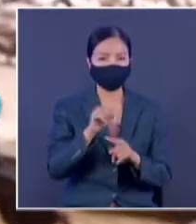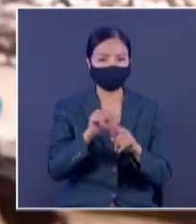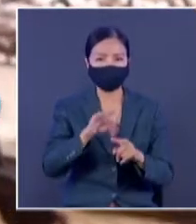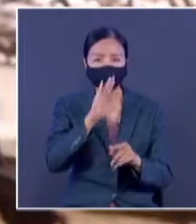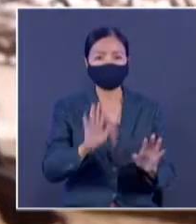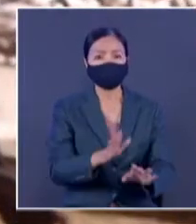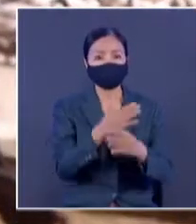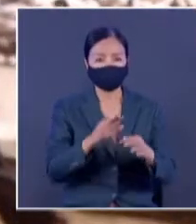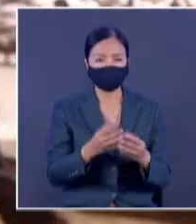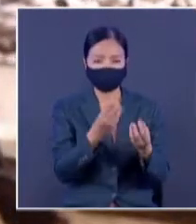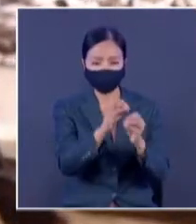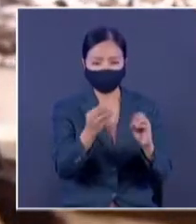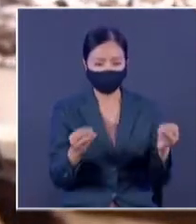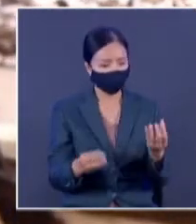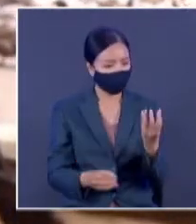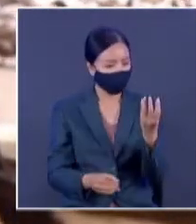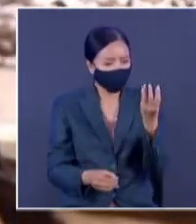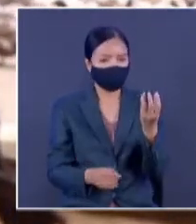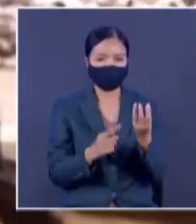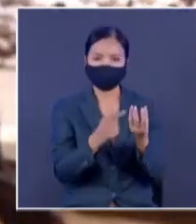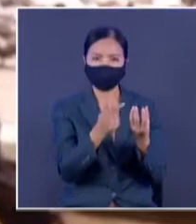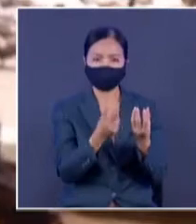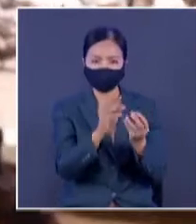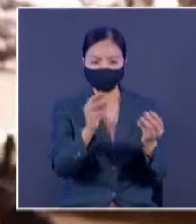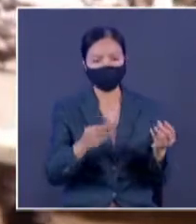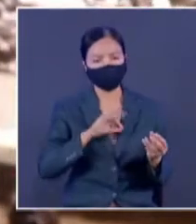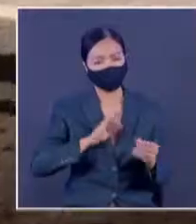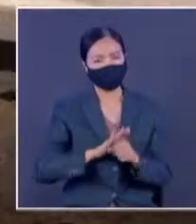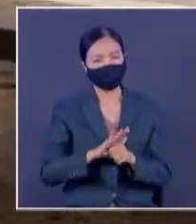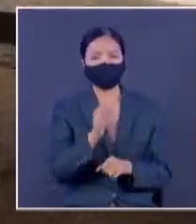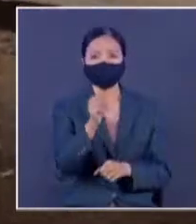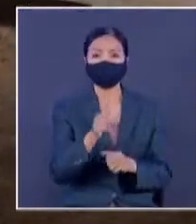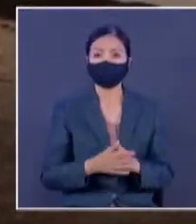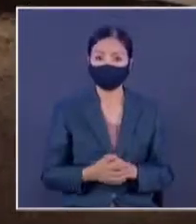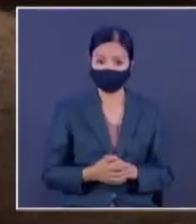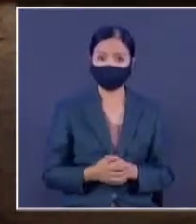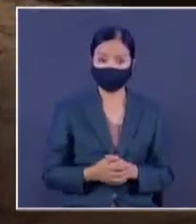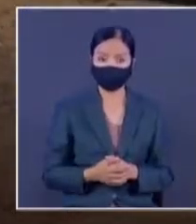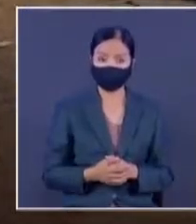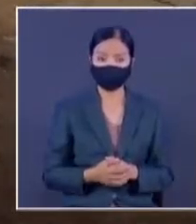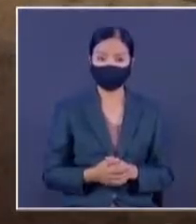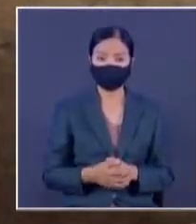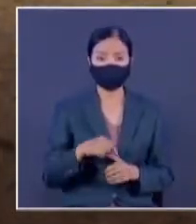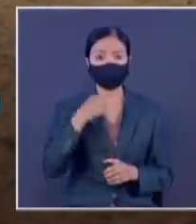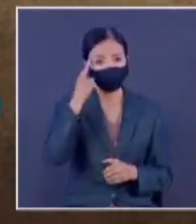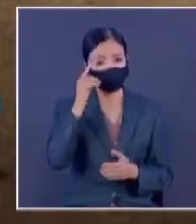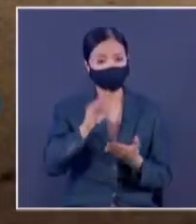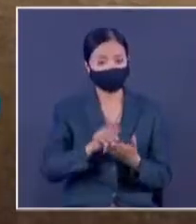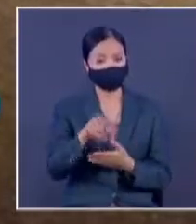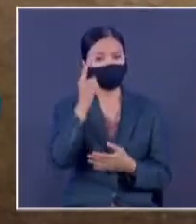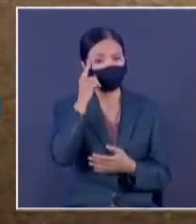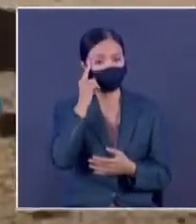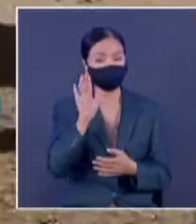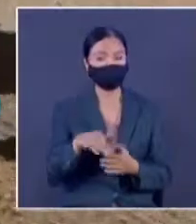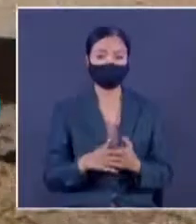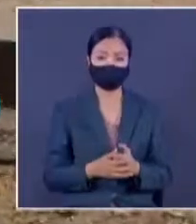ถ้าเปิดปุ๊บก็คือไข่ก็คือจะไซส์ใหญ่ด้วยแล้วก็ปริมาณก็คือเป็นที่น่าพอใจด้วย โอ้นี่เพิ่งรู้ข้อมูลนี้เนาะ